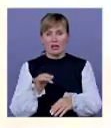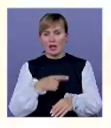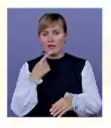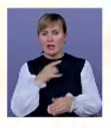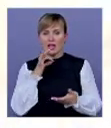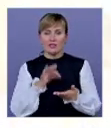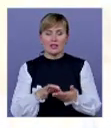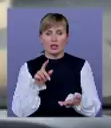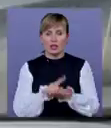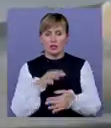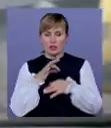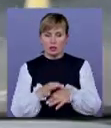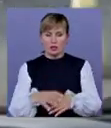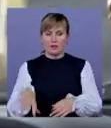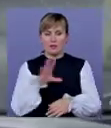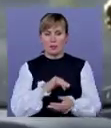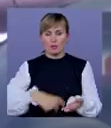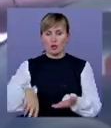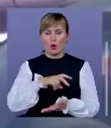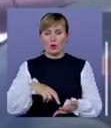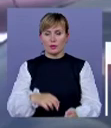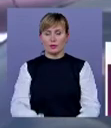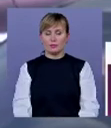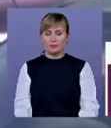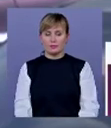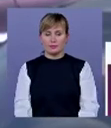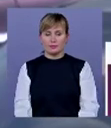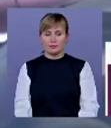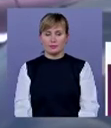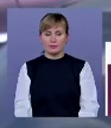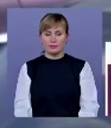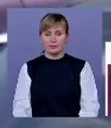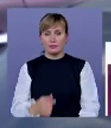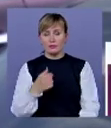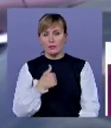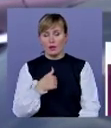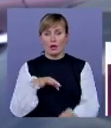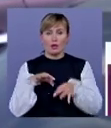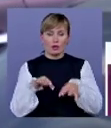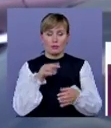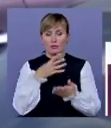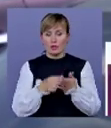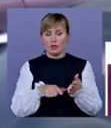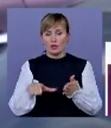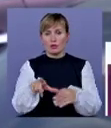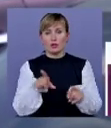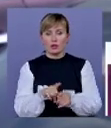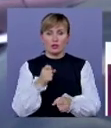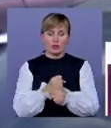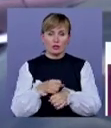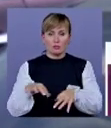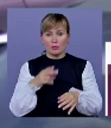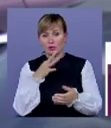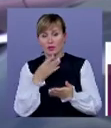что ответственность должны нести в том числе и пешеходы. Я еду по своей дороге, например, так и они должны ходить по